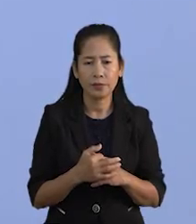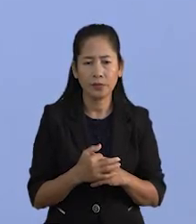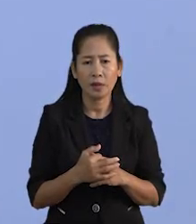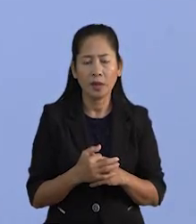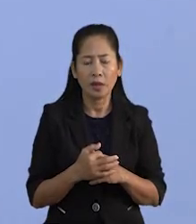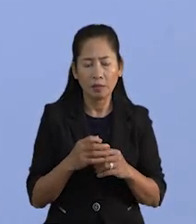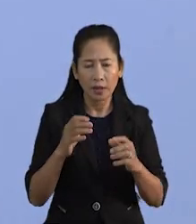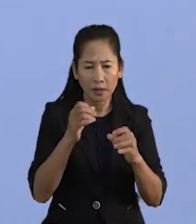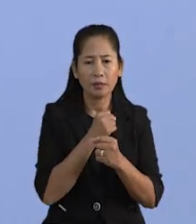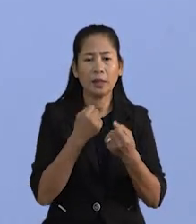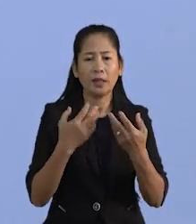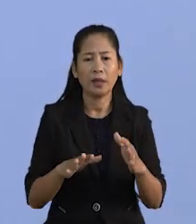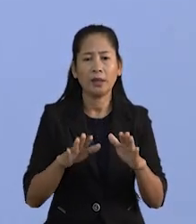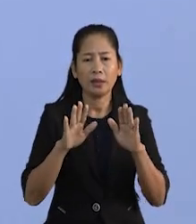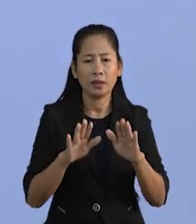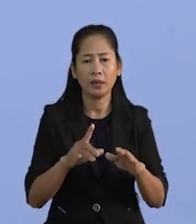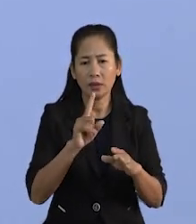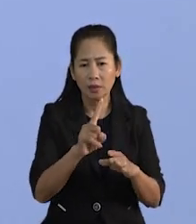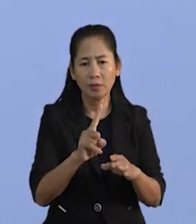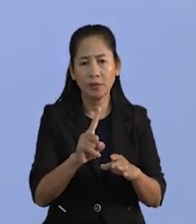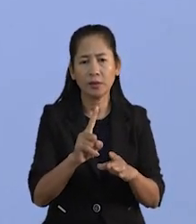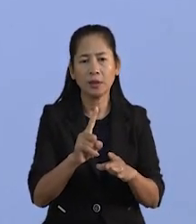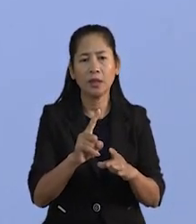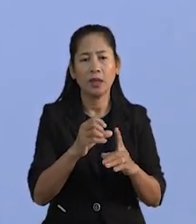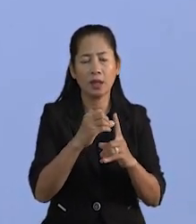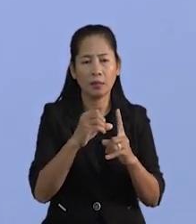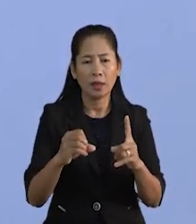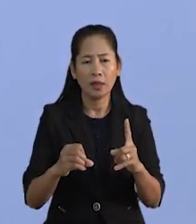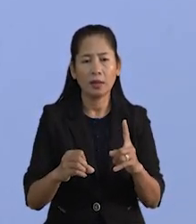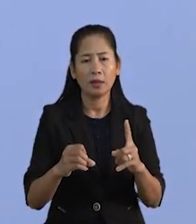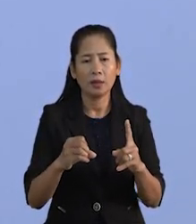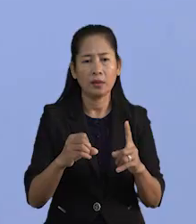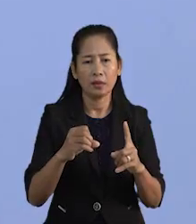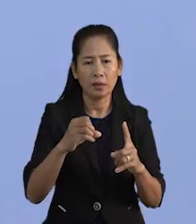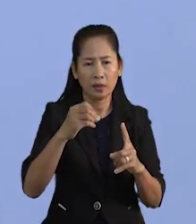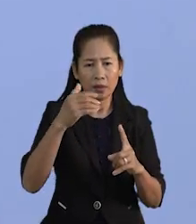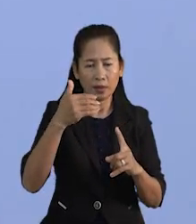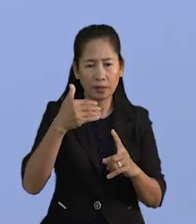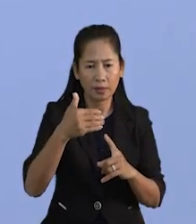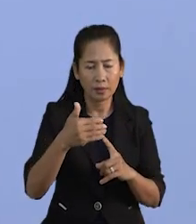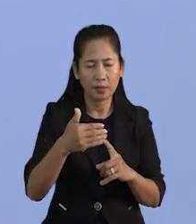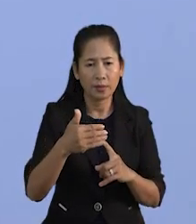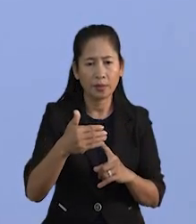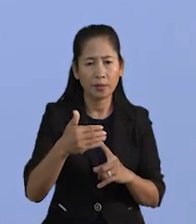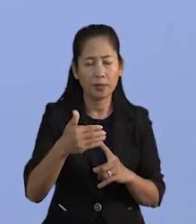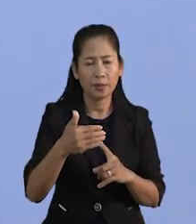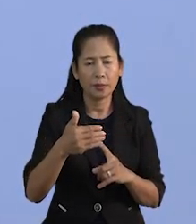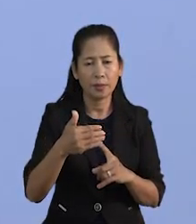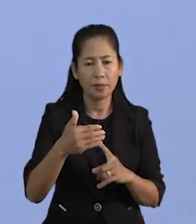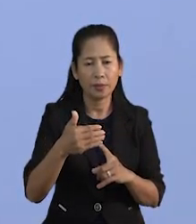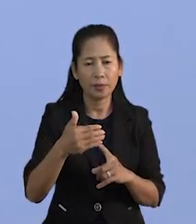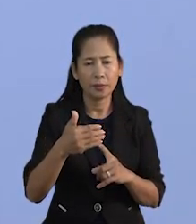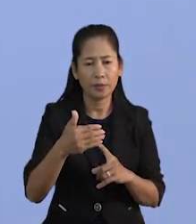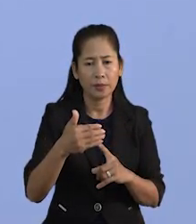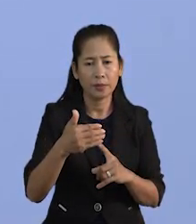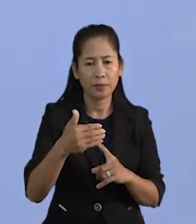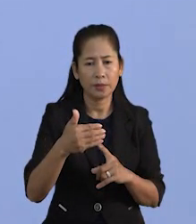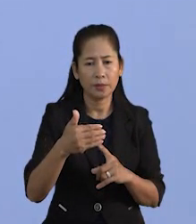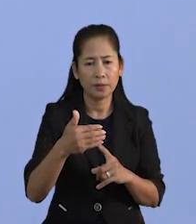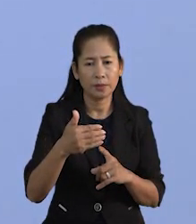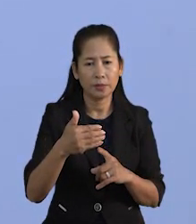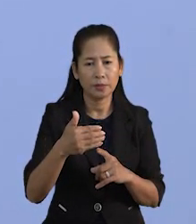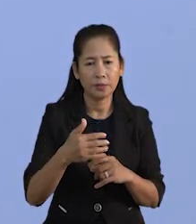បាទយើងបានអស់ហើយនៅសល់តែមួយនេះទេដូច្នេះរបស់មួយនេះគឺលេខរៀងទីប៉ុន្មានកូនបាទគឺលេខរៀងទី